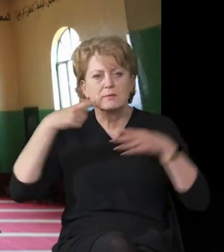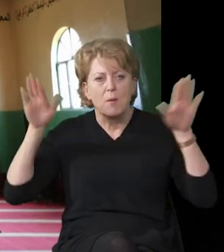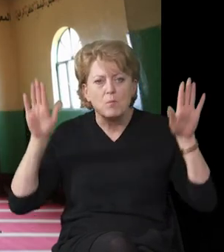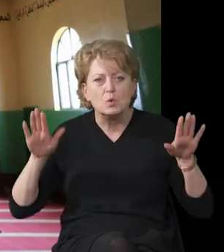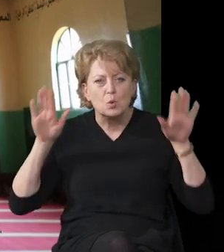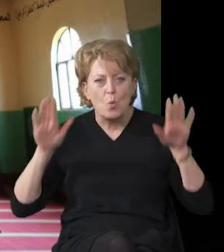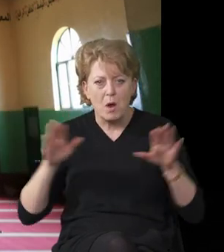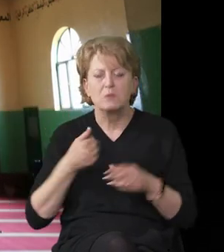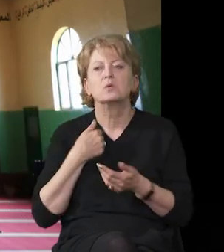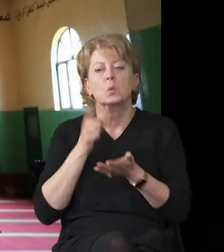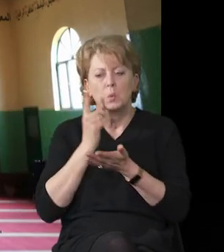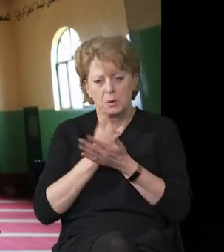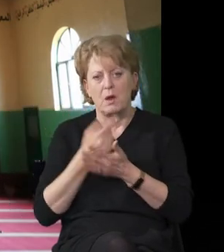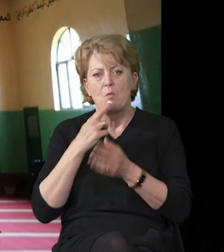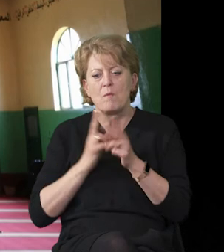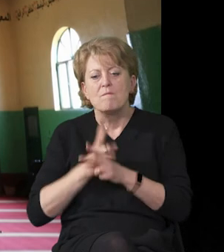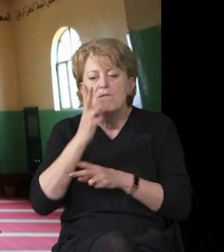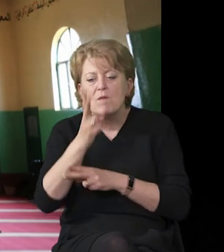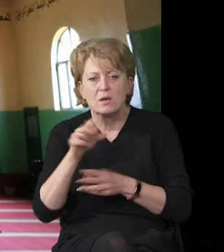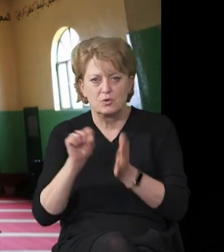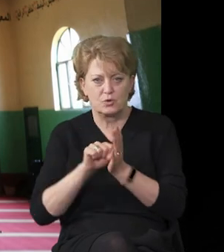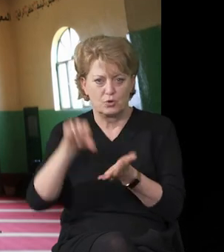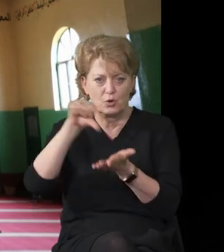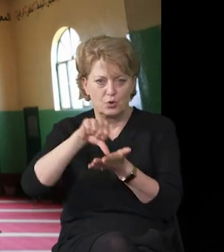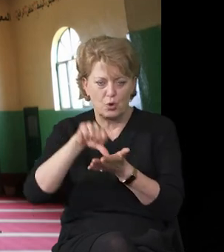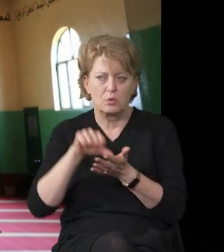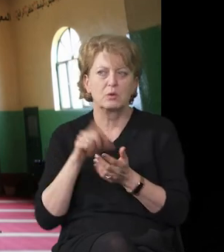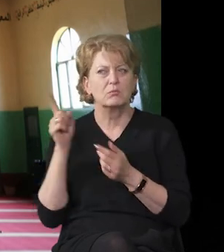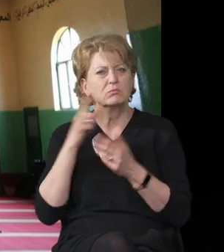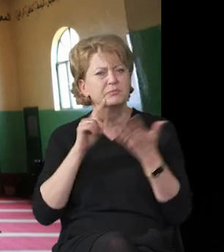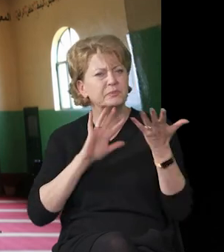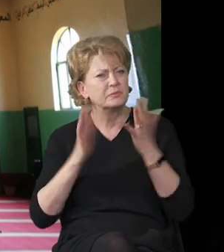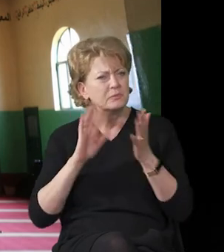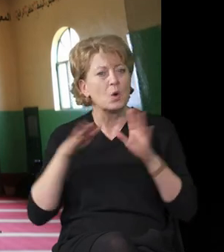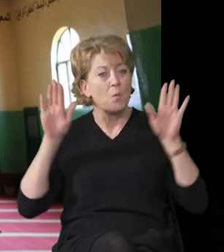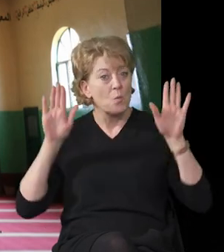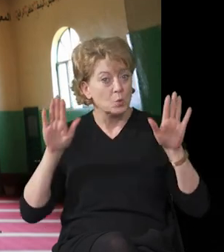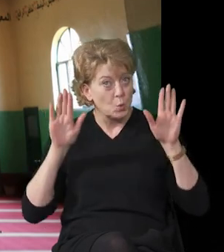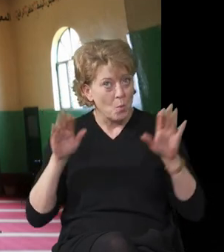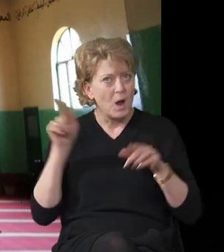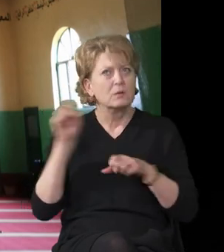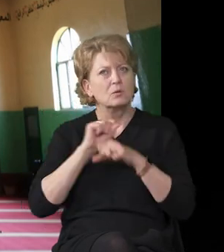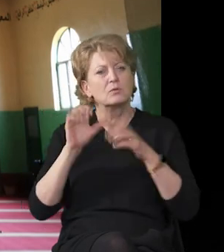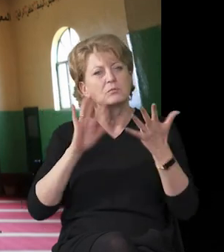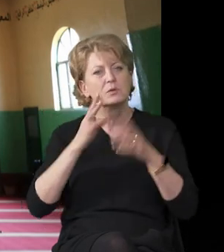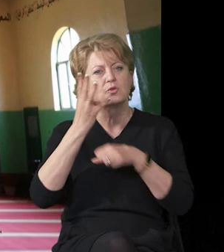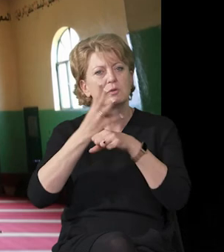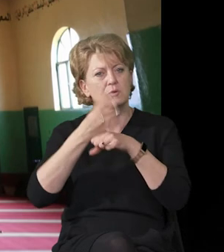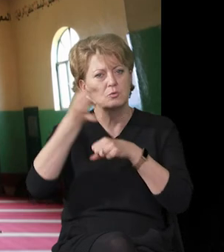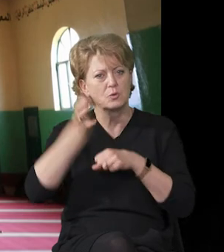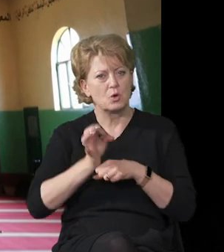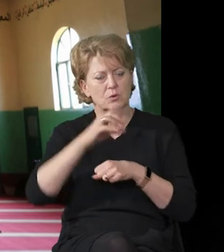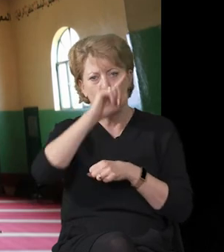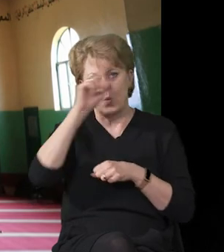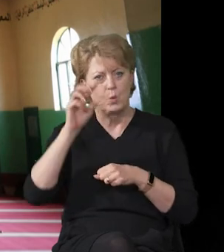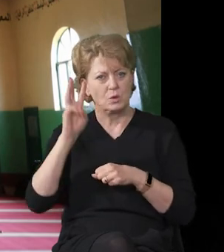Muzułmanie w Etiopii to jest około 40% populacji według niektórych źródeł, a więc dosyć liczna mniejszość. Ale